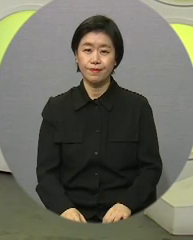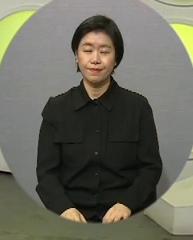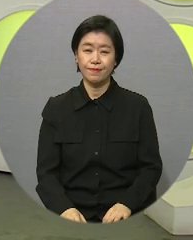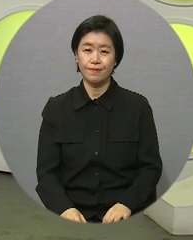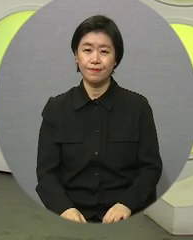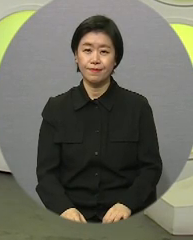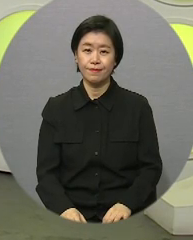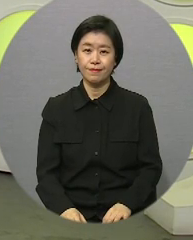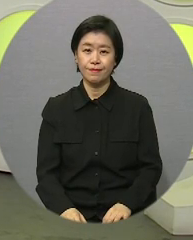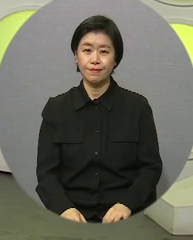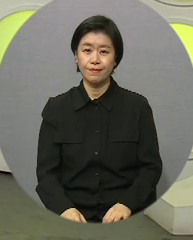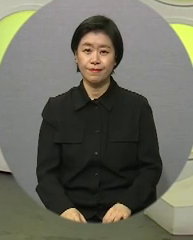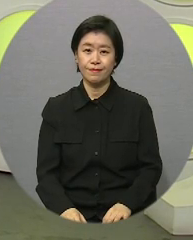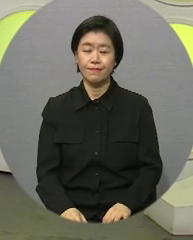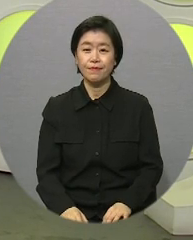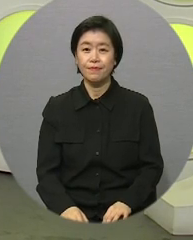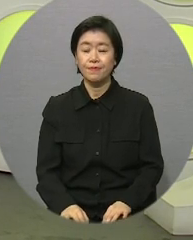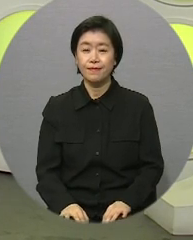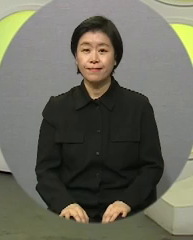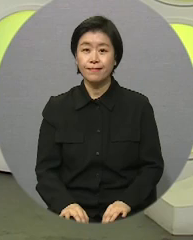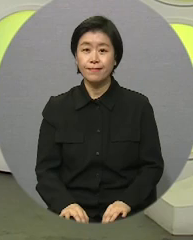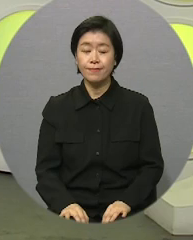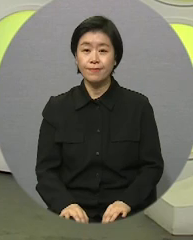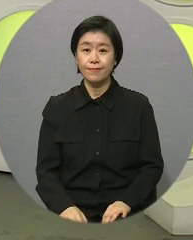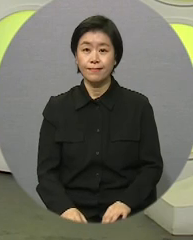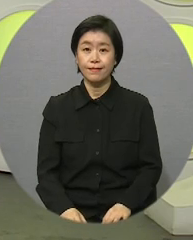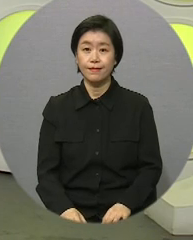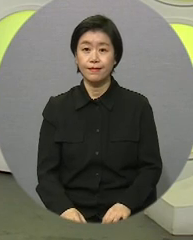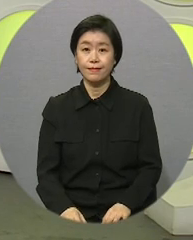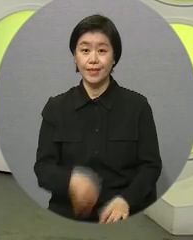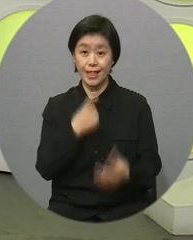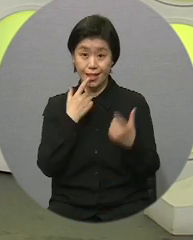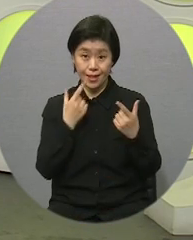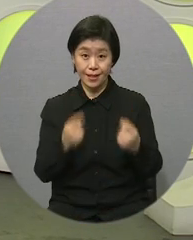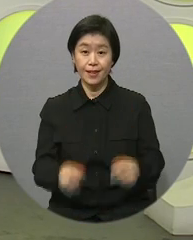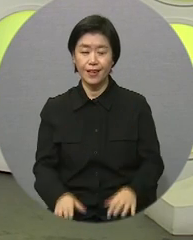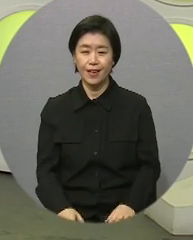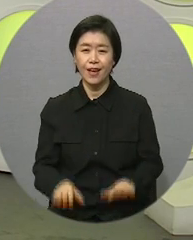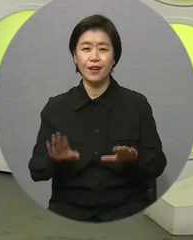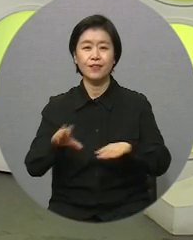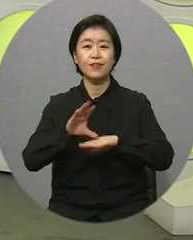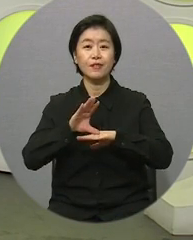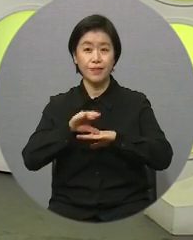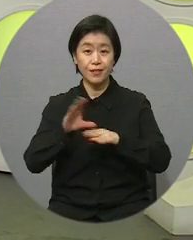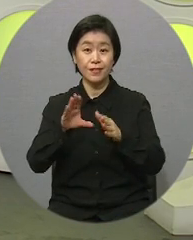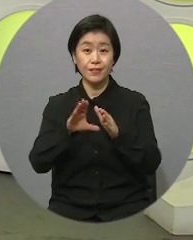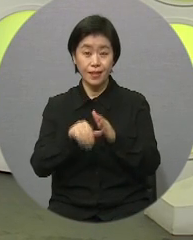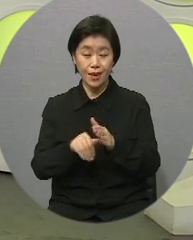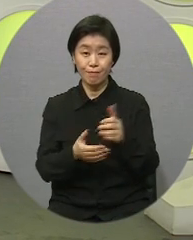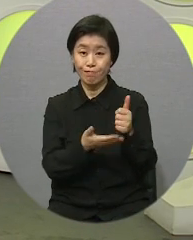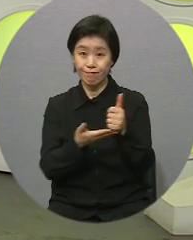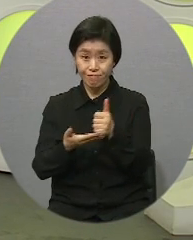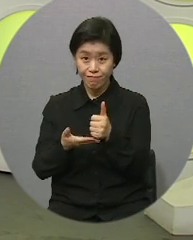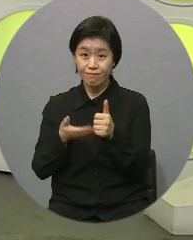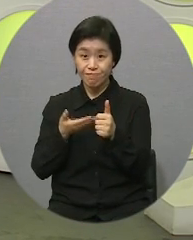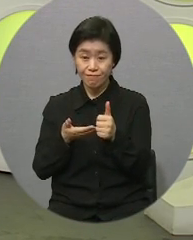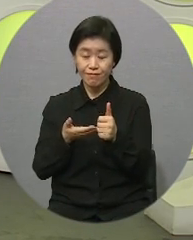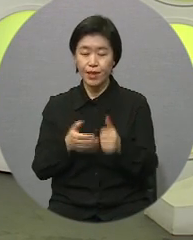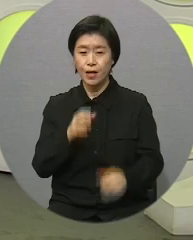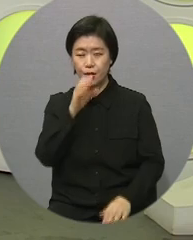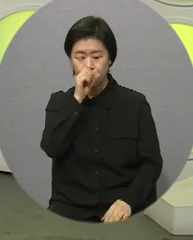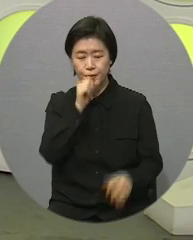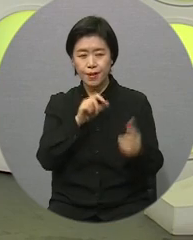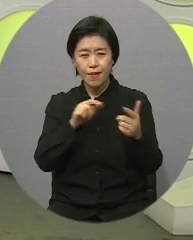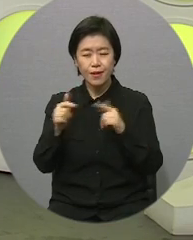부탁드렸어요 네네 자 이렇게 어 전국 나눔 노래자랑에 나와주셔서 또 좋은